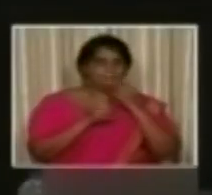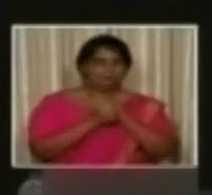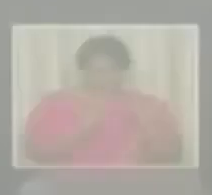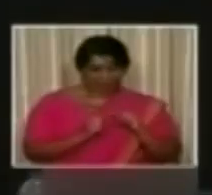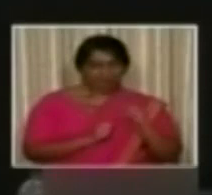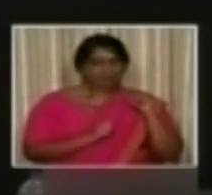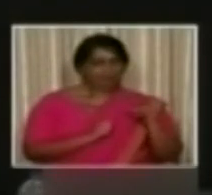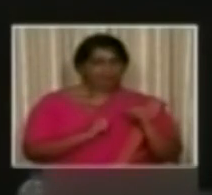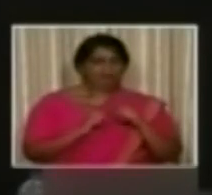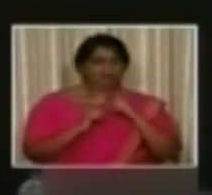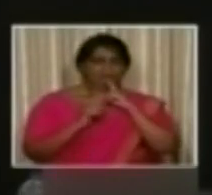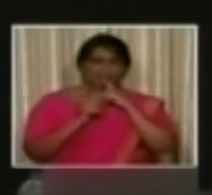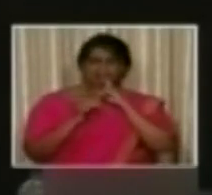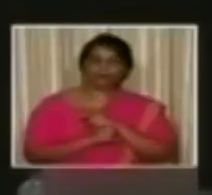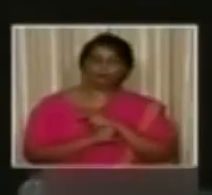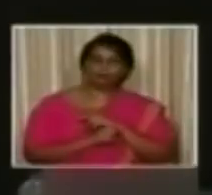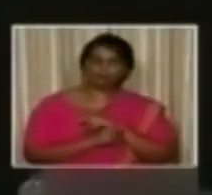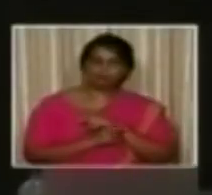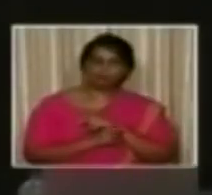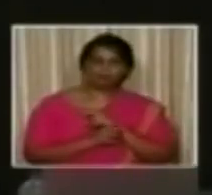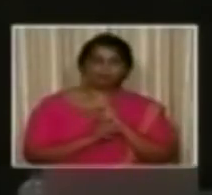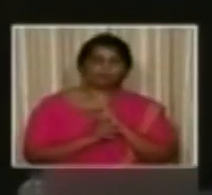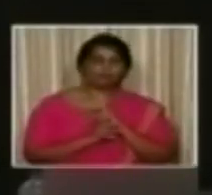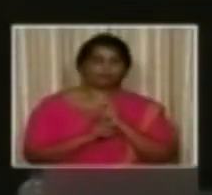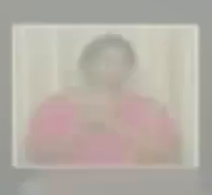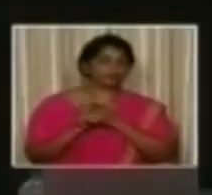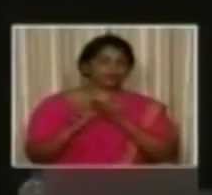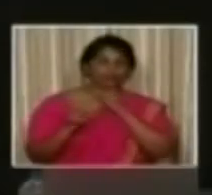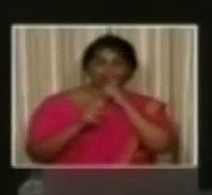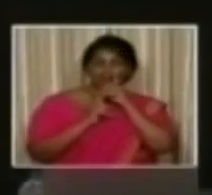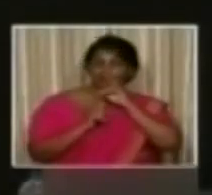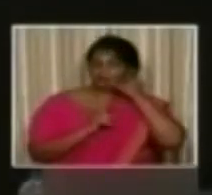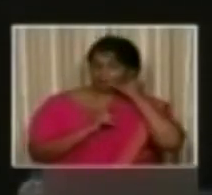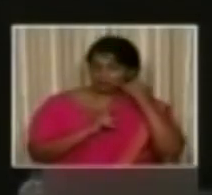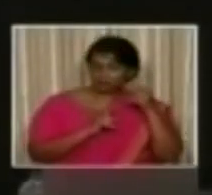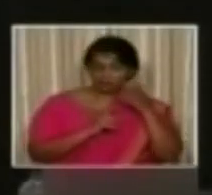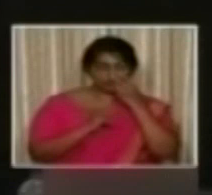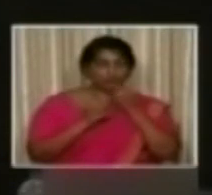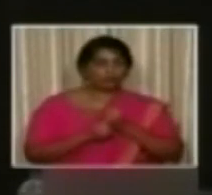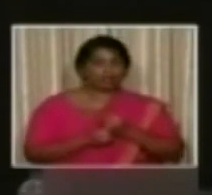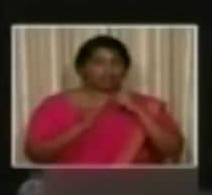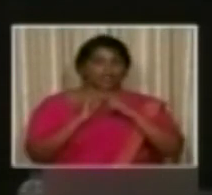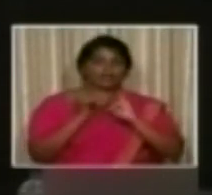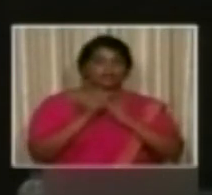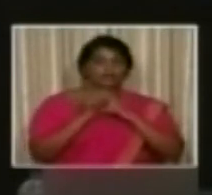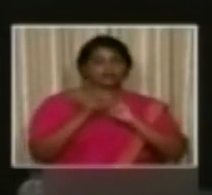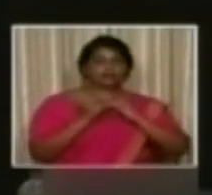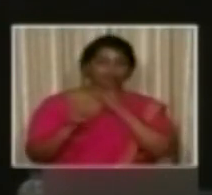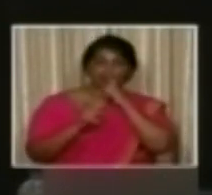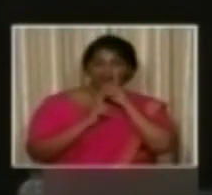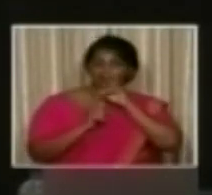ISIS உடன் பேசி அவர்கள் இந்த தாக்குதலை மேற்கொண்டார்கள் என்பதை உறுதிப்படுத்துமாறு சோனிக் சோனிக் அல்லது பண்டாரா என்ற போலீஸ் அதிகாரி சின்ன